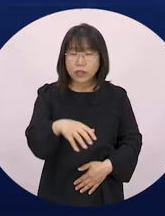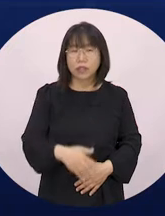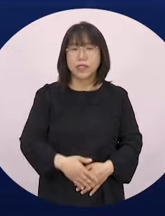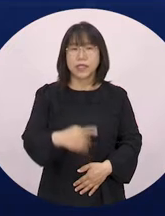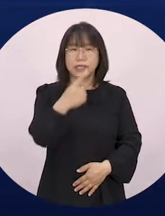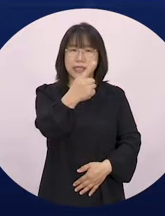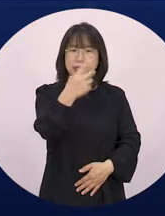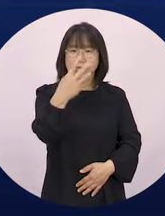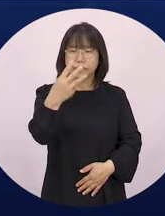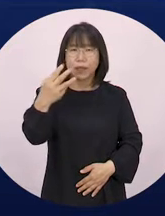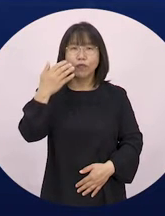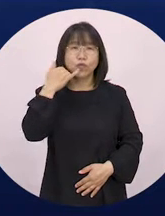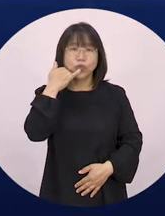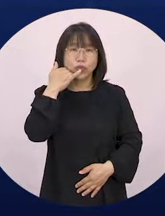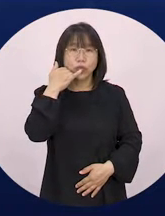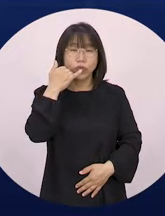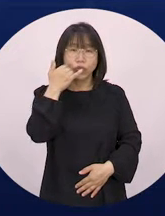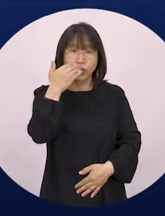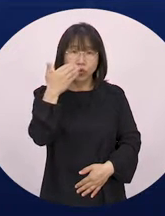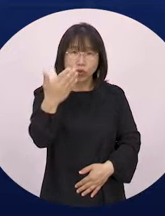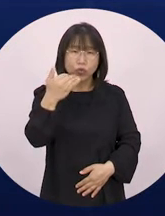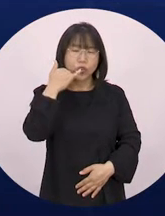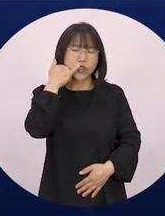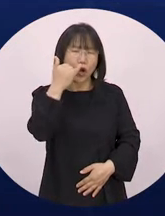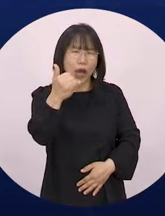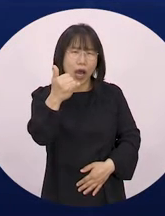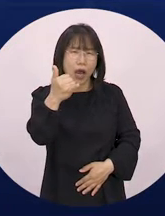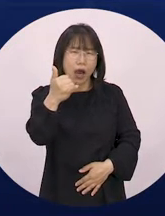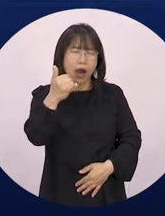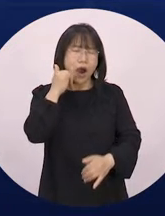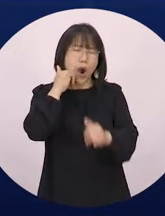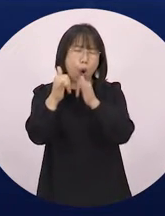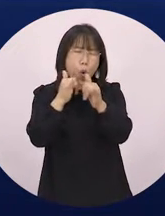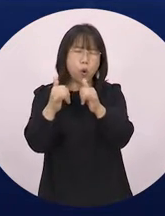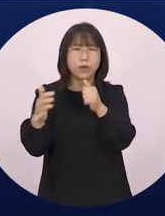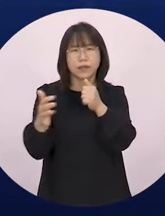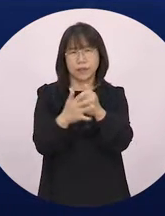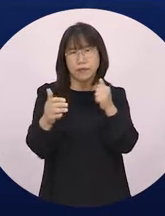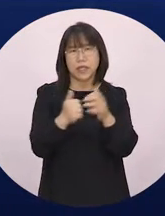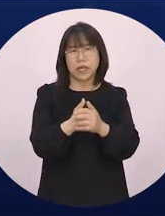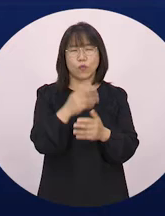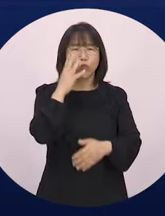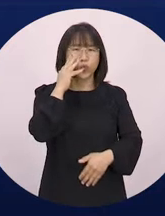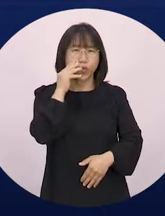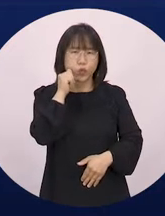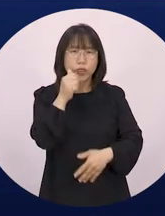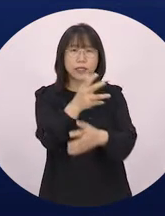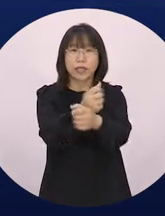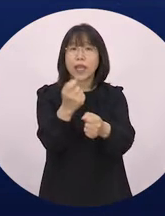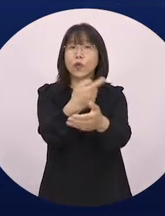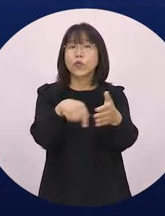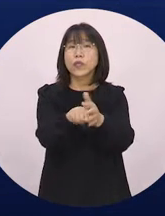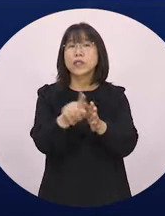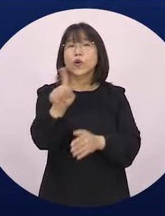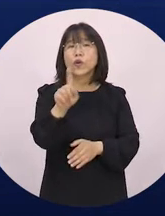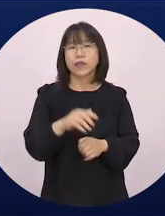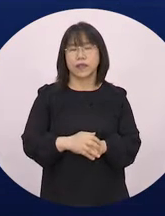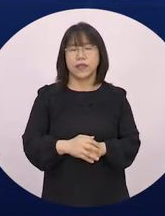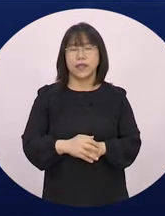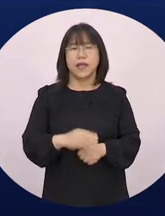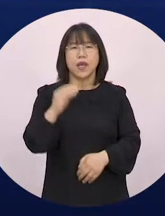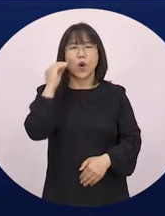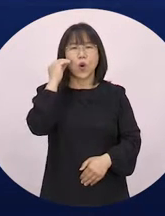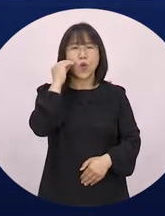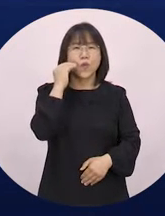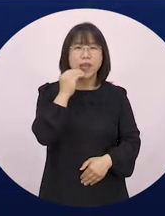질병관리청에서는 1339 콜센터로 문의가 쏠려 연결이 지연될 수 있는 상황이 생길 수 있어 원활한 예약을 위해